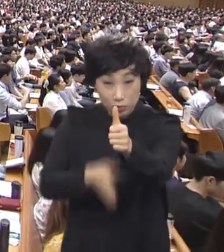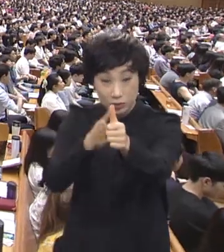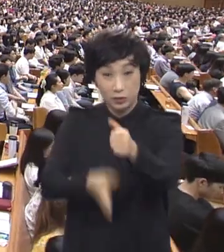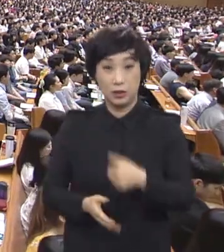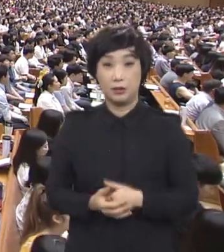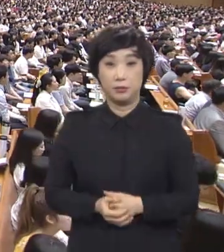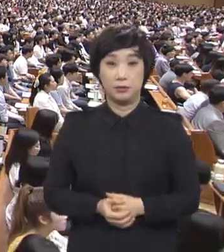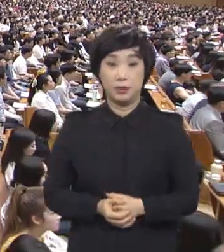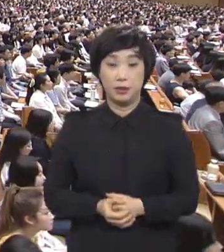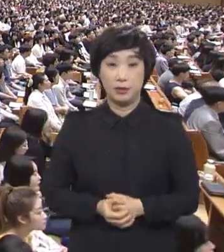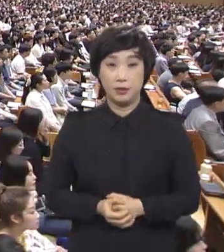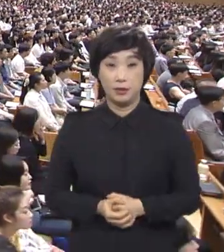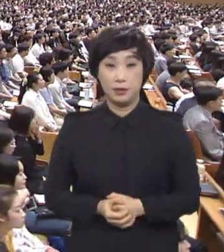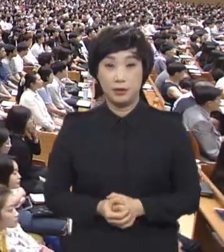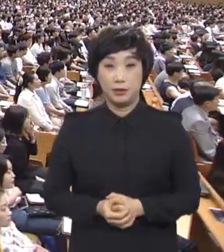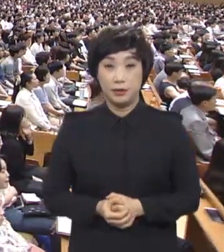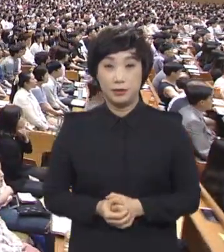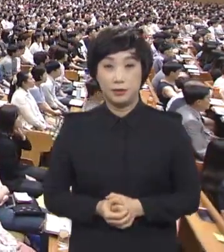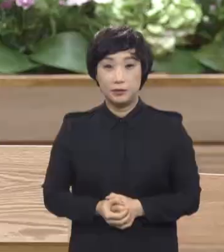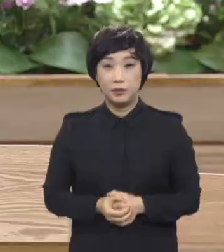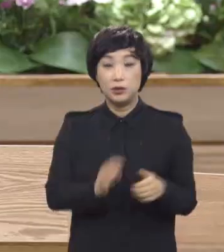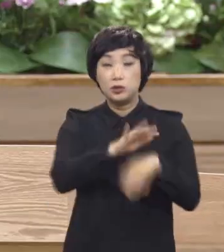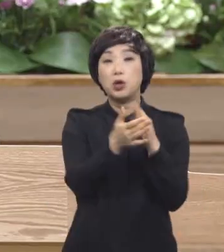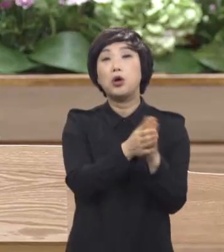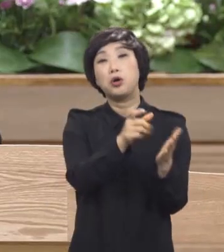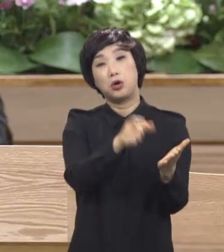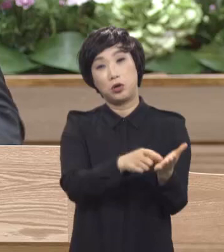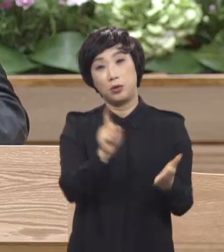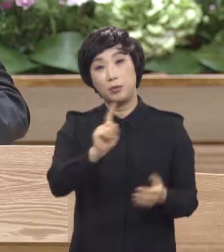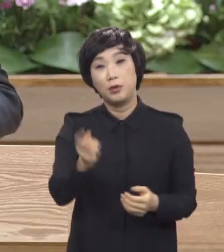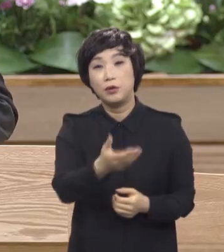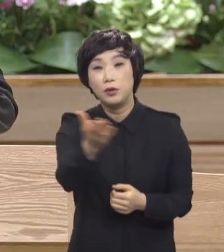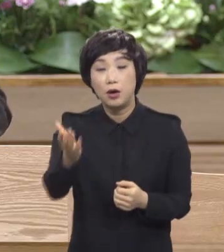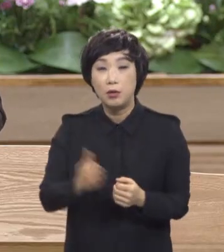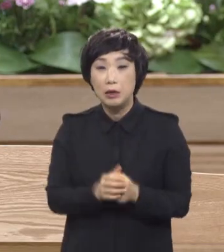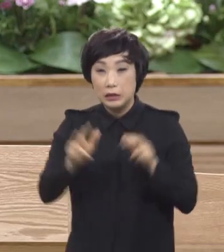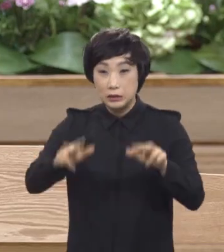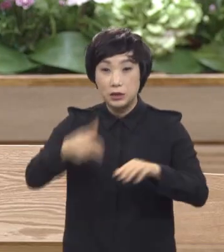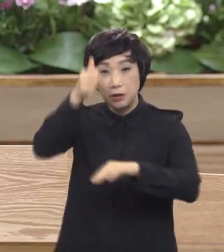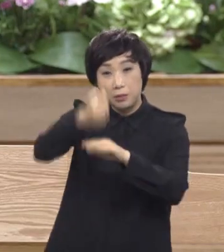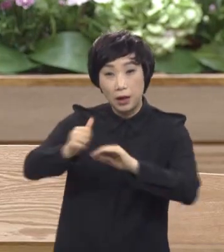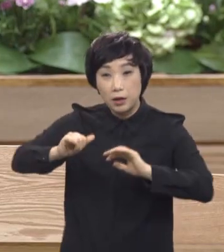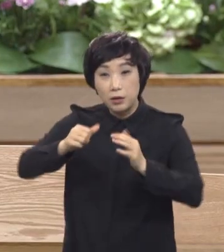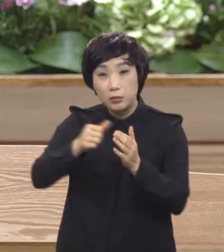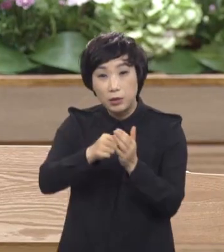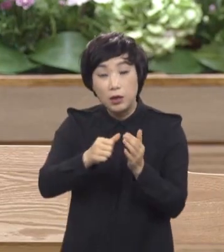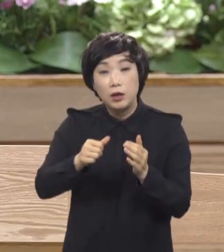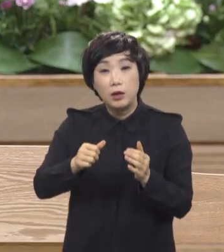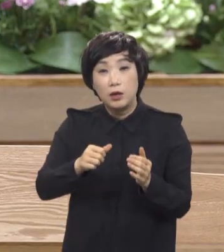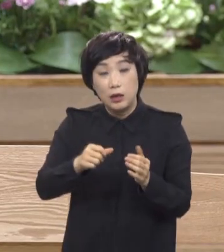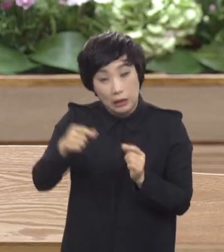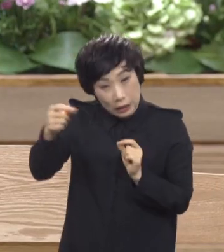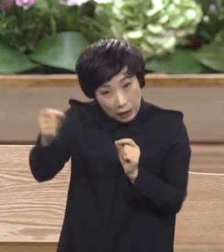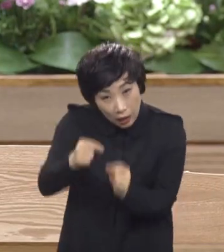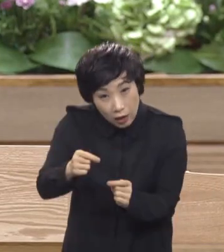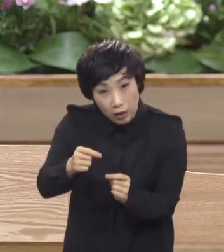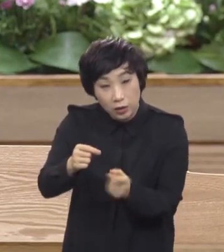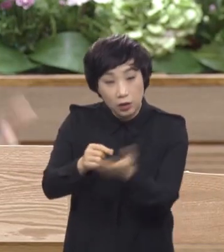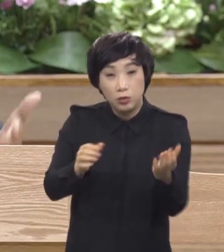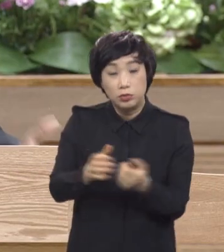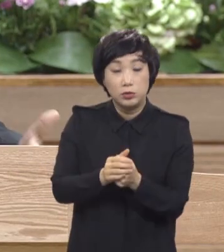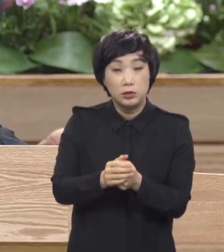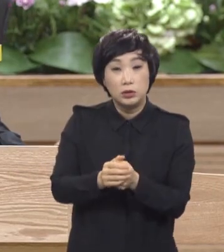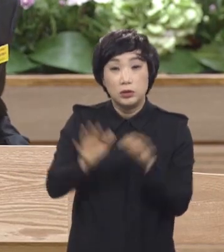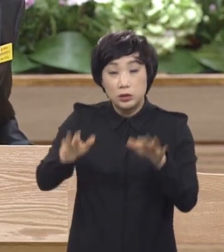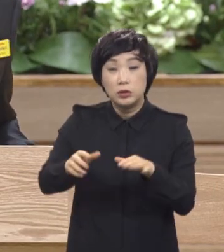그러니까 성경은 뭐라고 말하느냐 지금 만물의 마지막에 가까웠어 지금